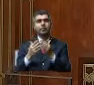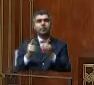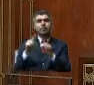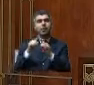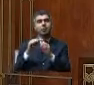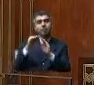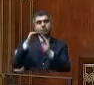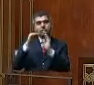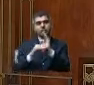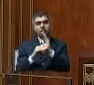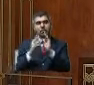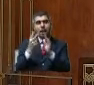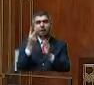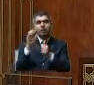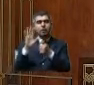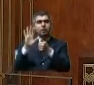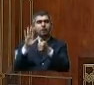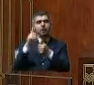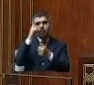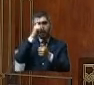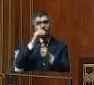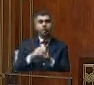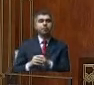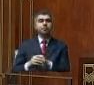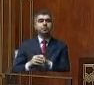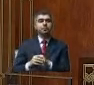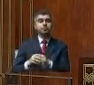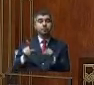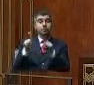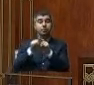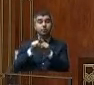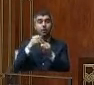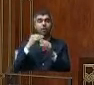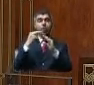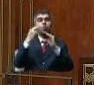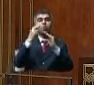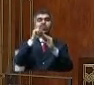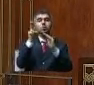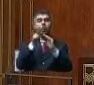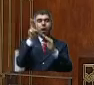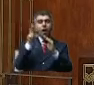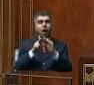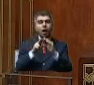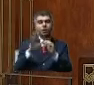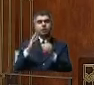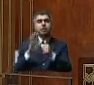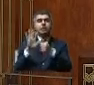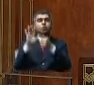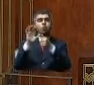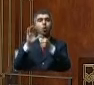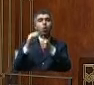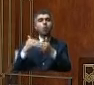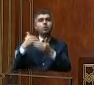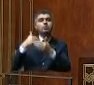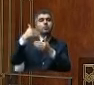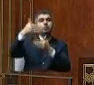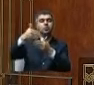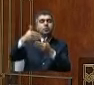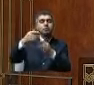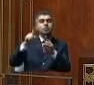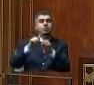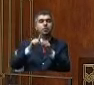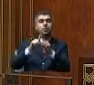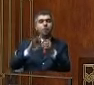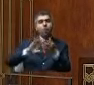بداية تراجعها ابتداء 2016 إن شاء الله. أما احتياطي العملة الصعبة فقد تجاوز 6 أشهر ونصف من